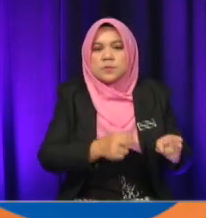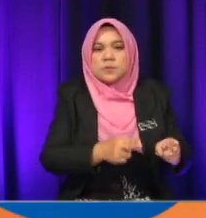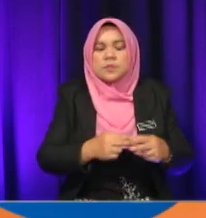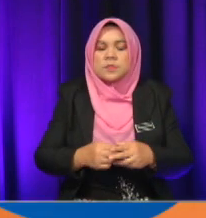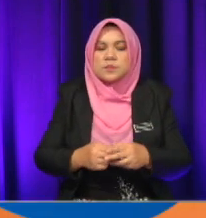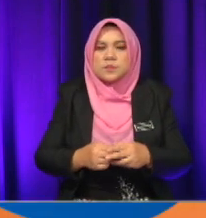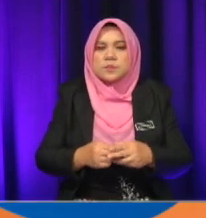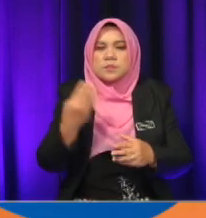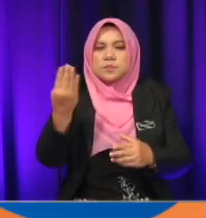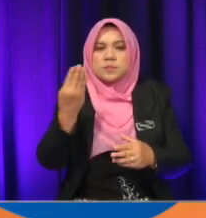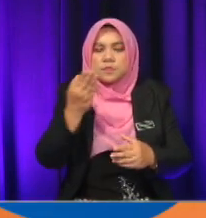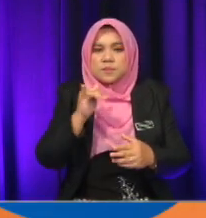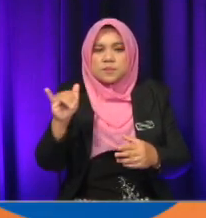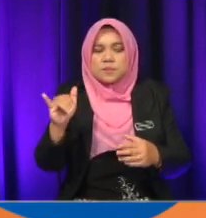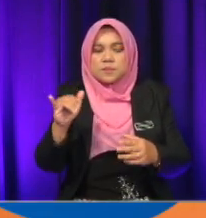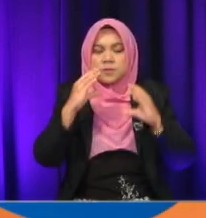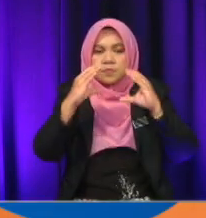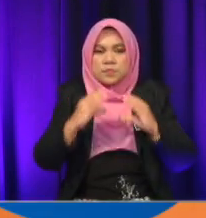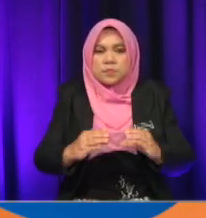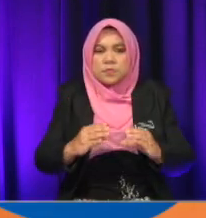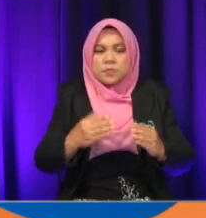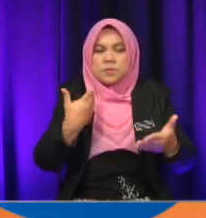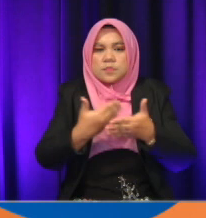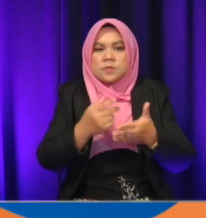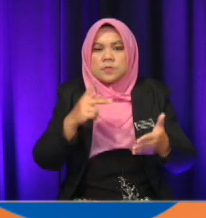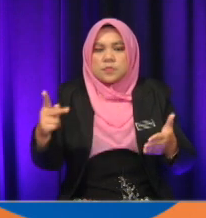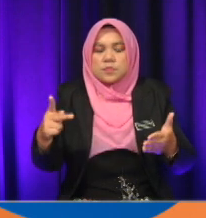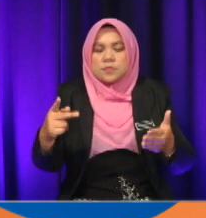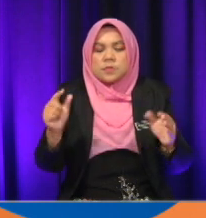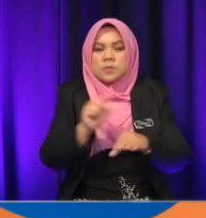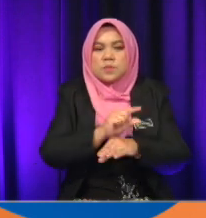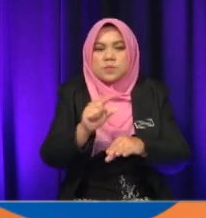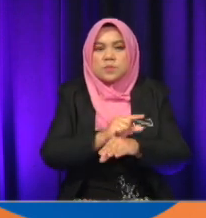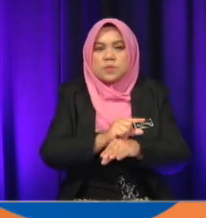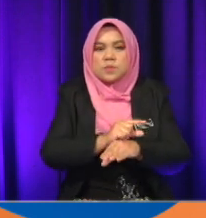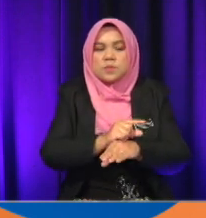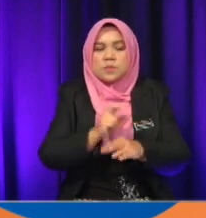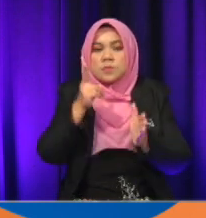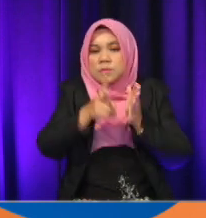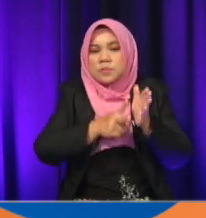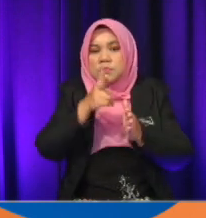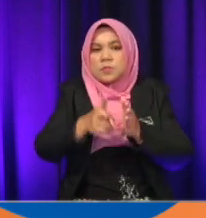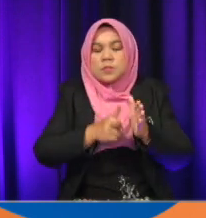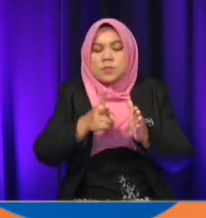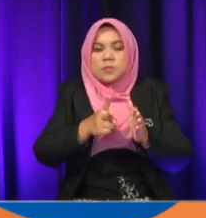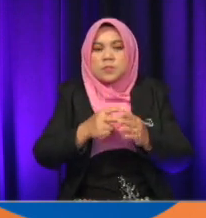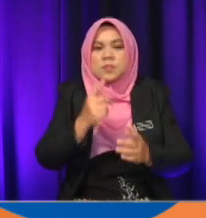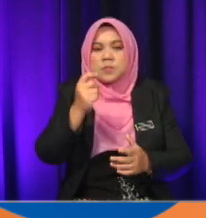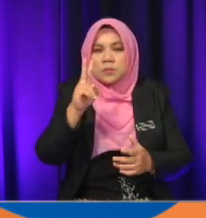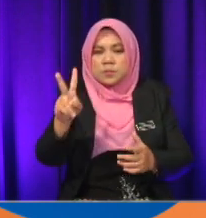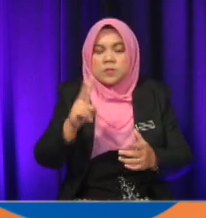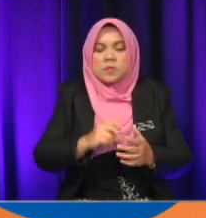Jadi lazimnya kaedah iklan ini disampaikan melalui rakaman yang ditayangkan di media